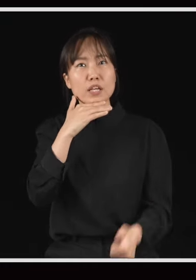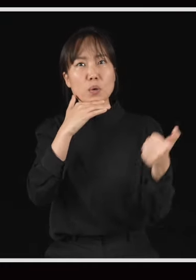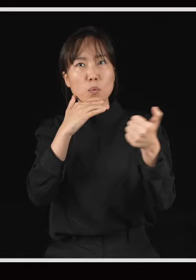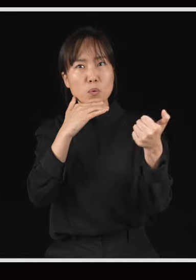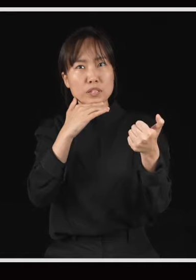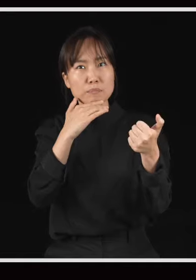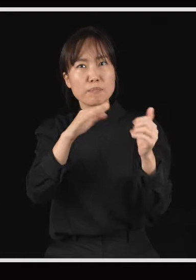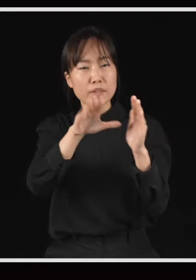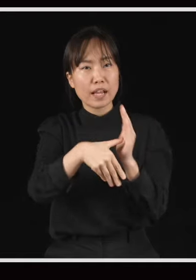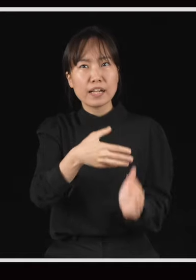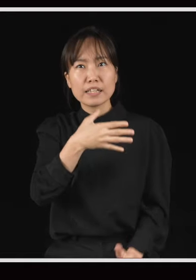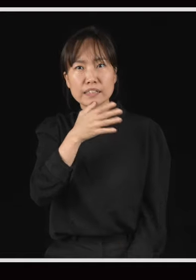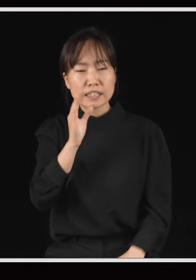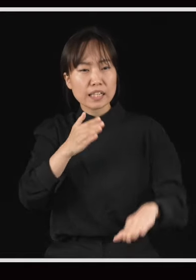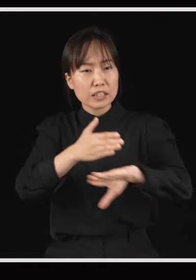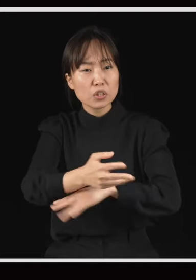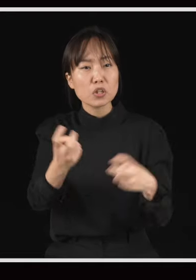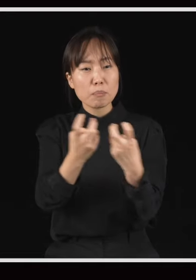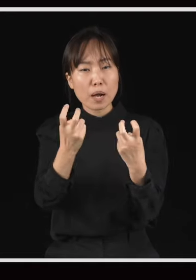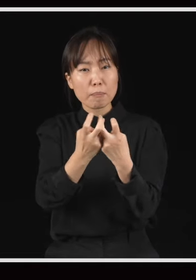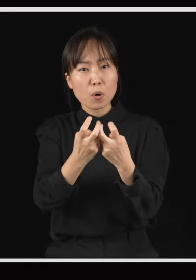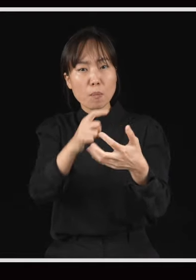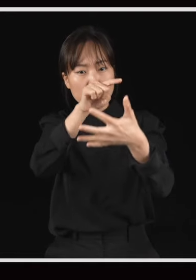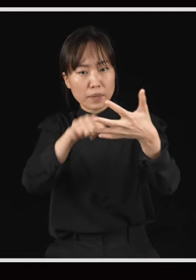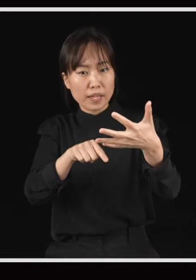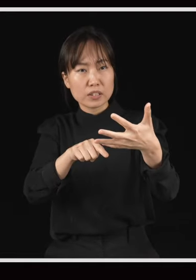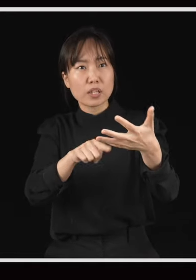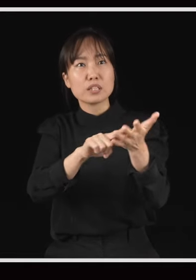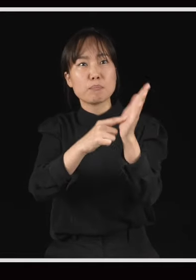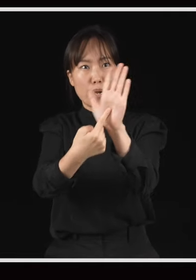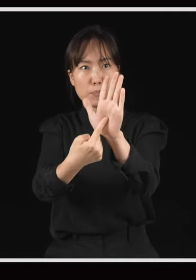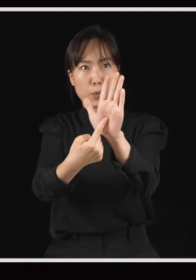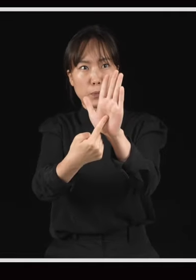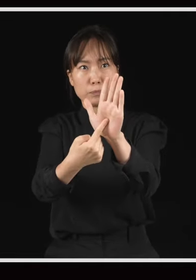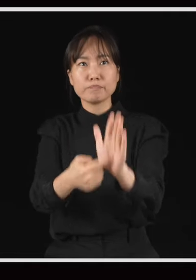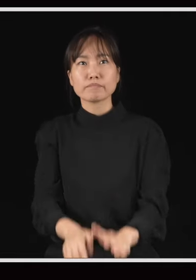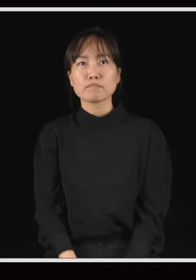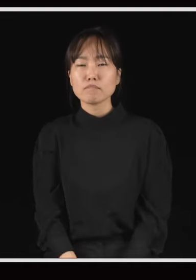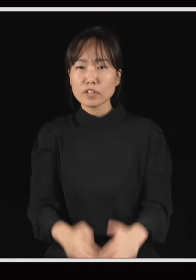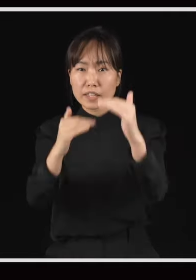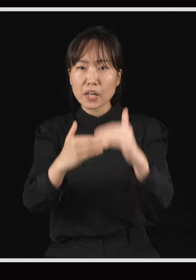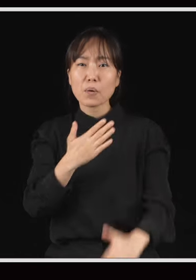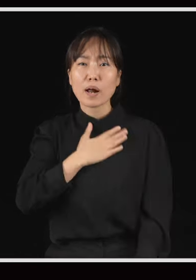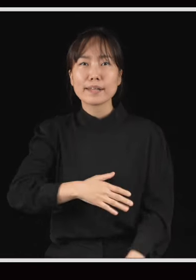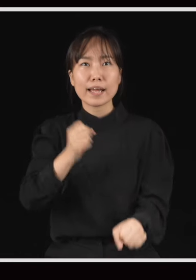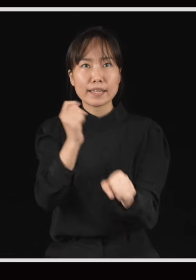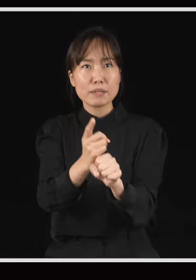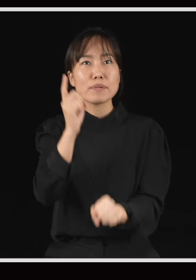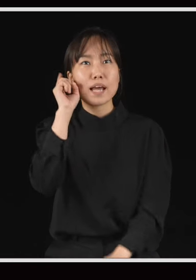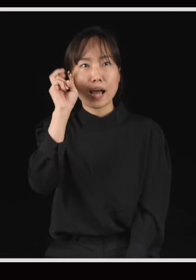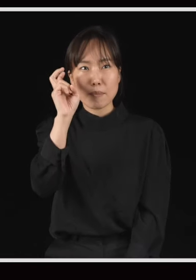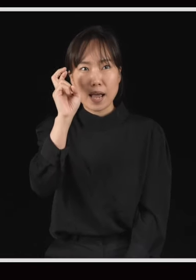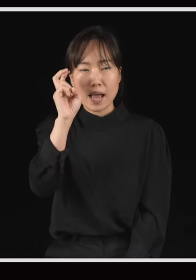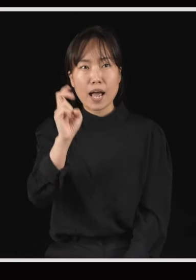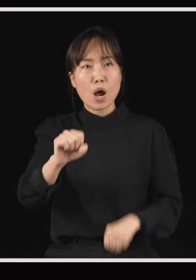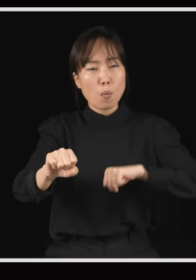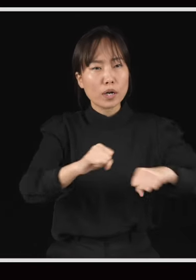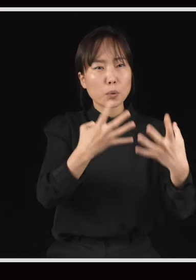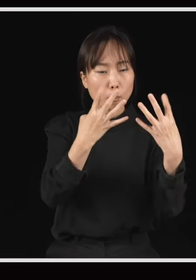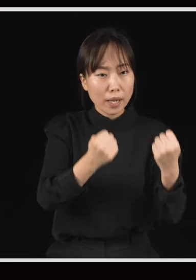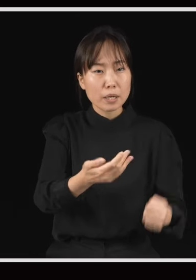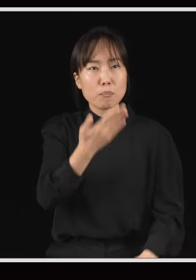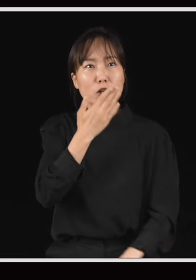시점에 수명에 영향을 주는 5가지 인자를 찾습니다. 역시나 굉장히 식상할 만한 것들입니다.